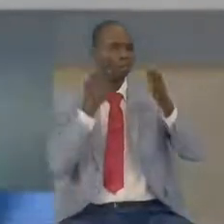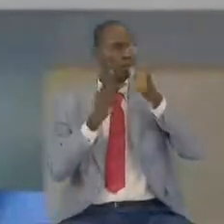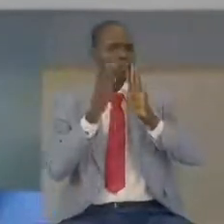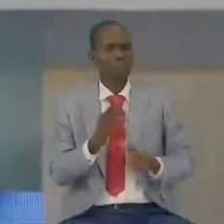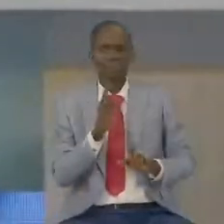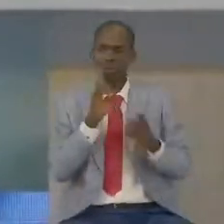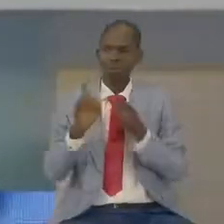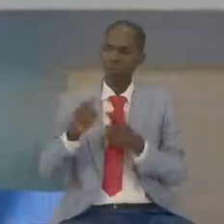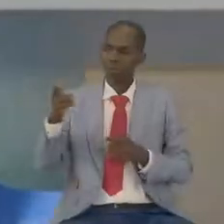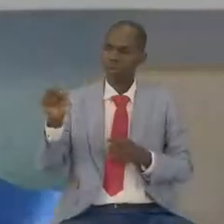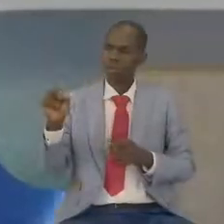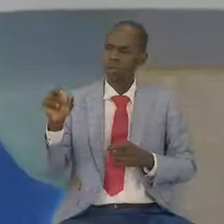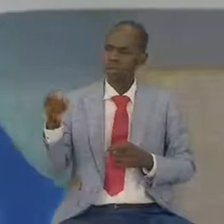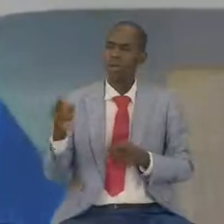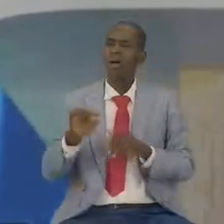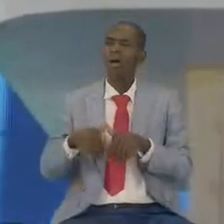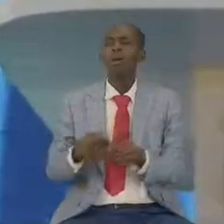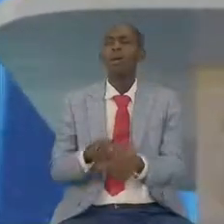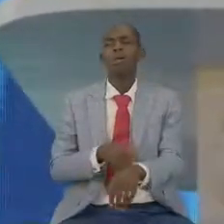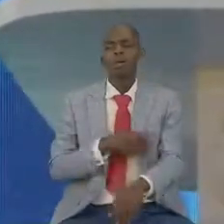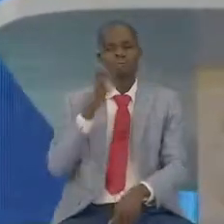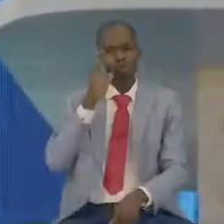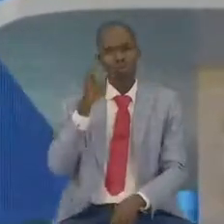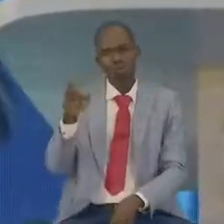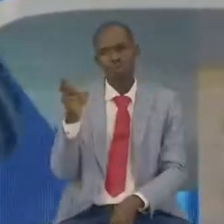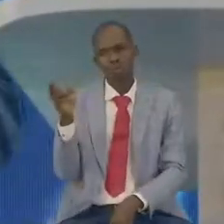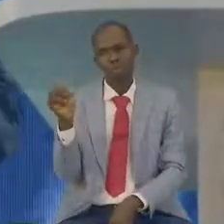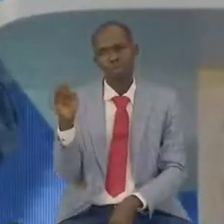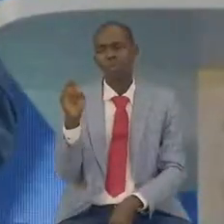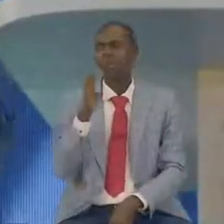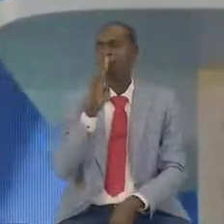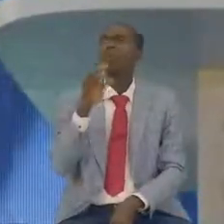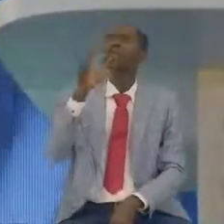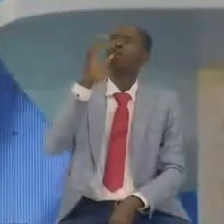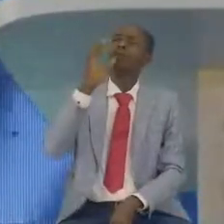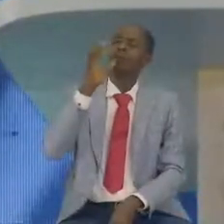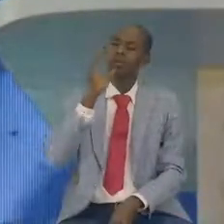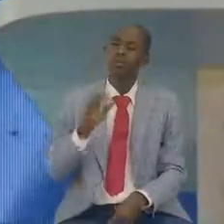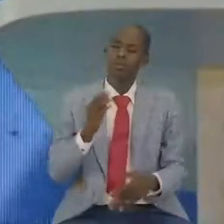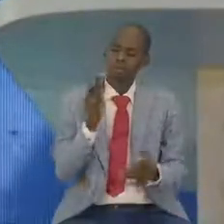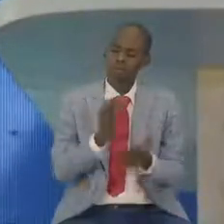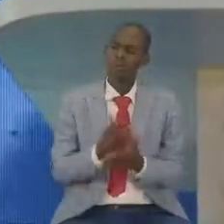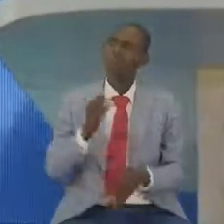Et il lui dit, jusqu'à quand seras-tu dans l'ivresse? Fais passer ton vin.